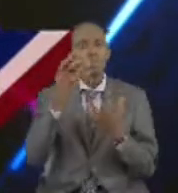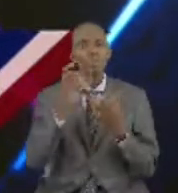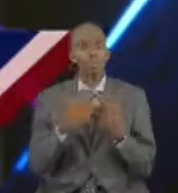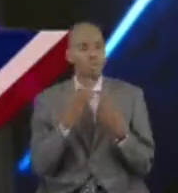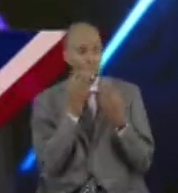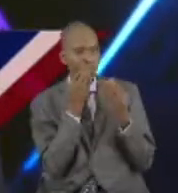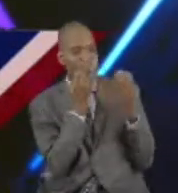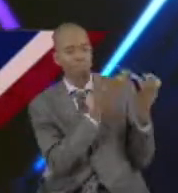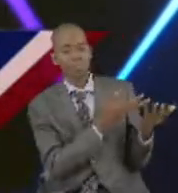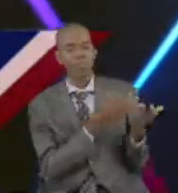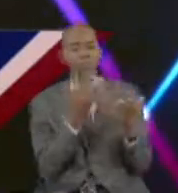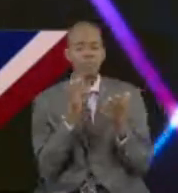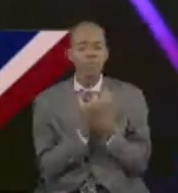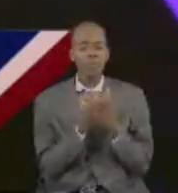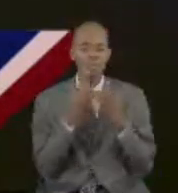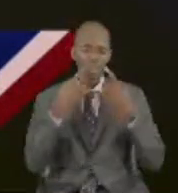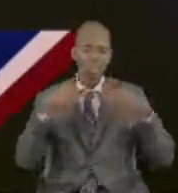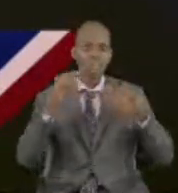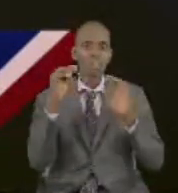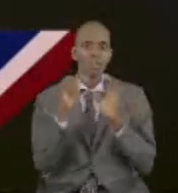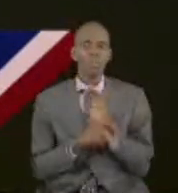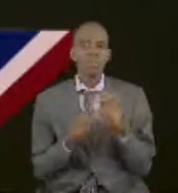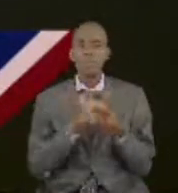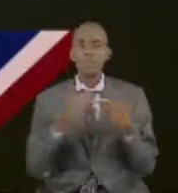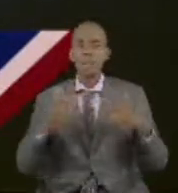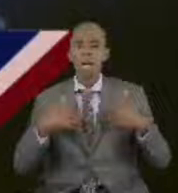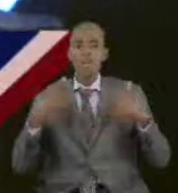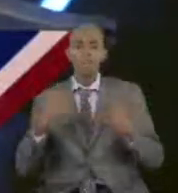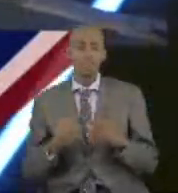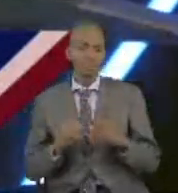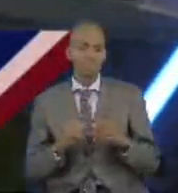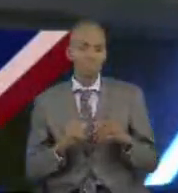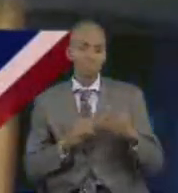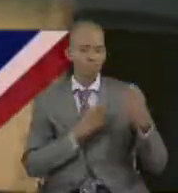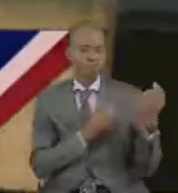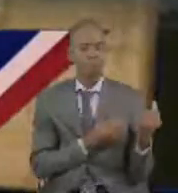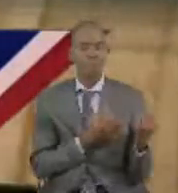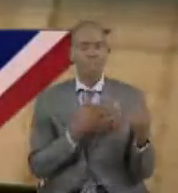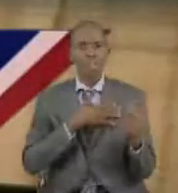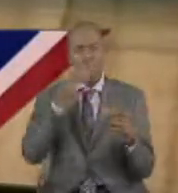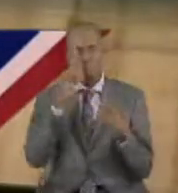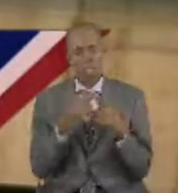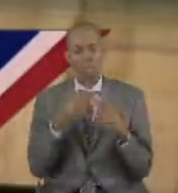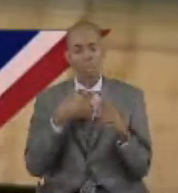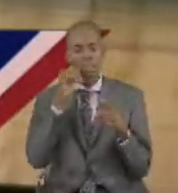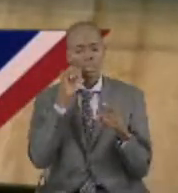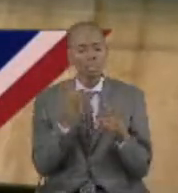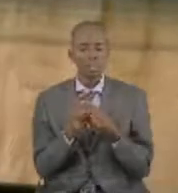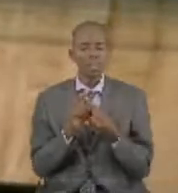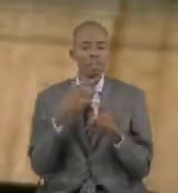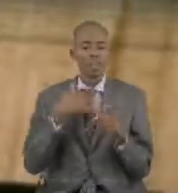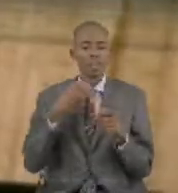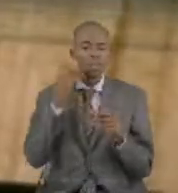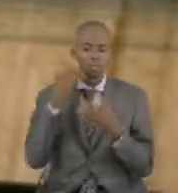pas l'audacité, le courage de dire, mon frère, ma soeur, mon ami, mon voisin,